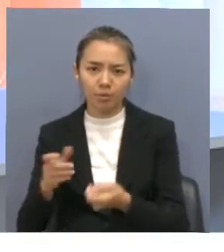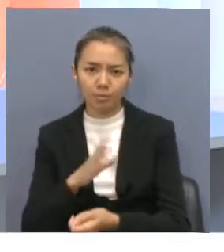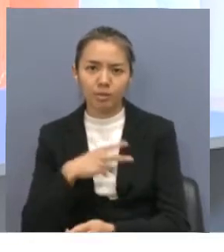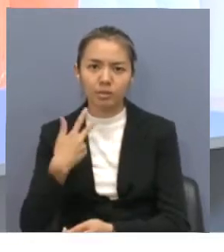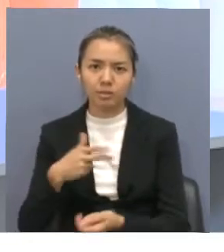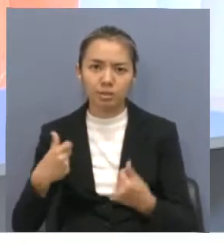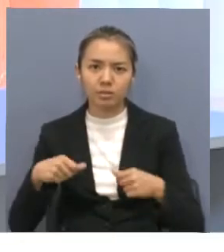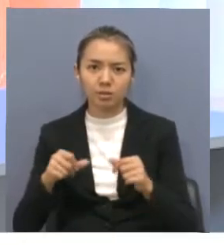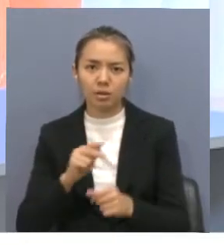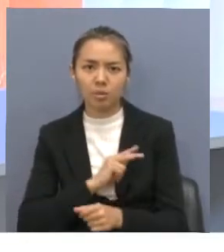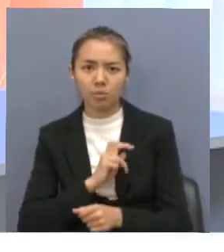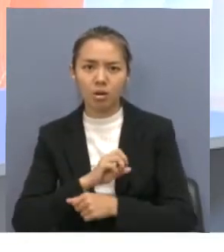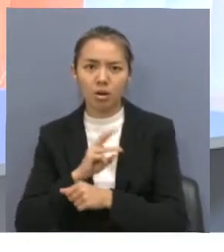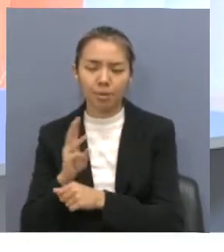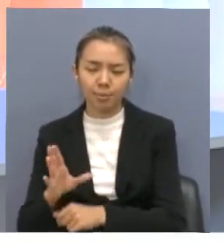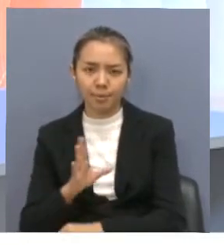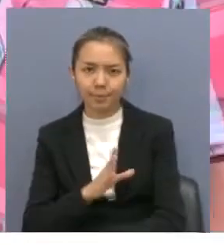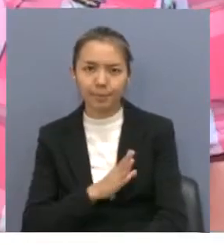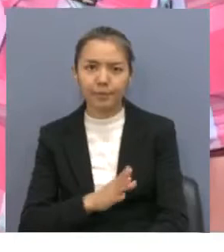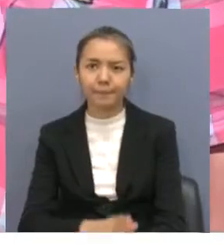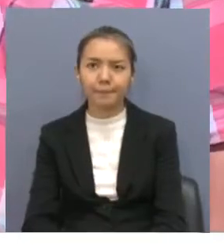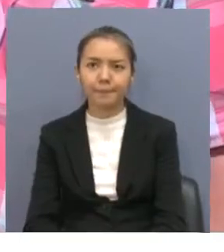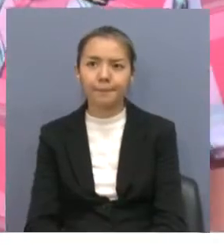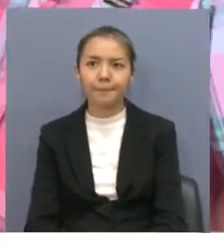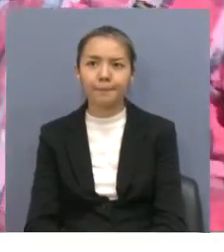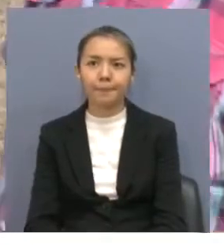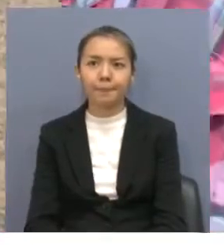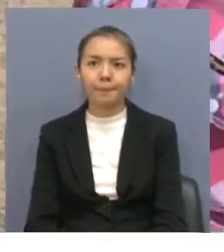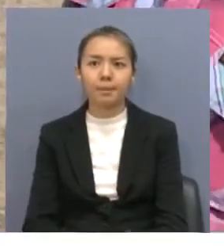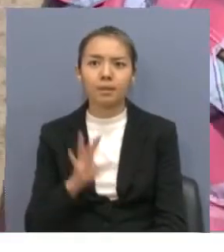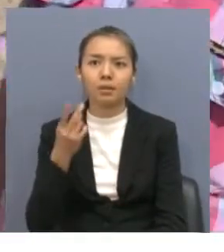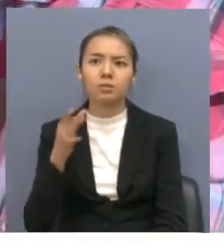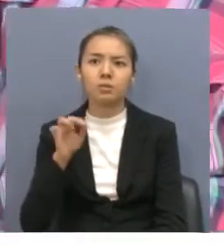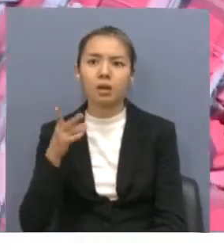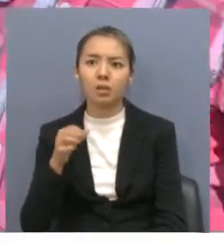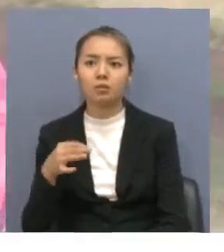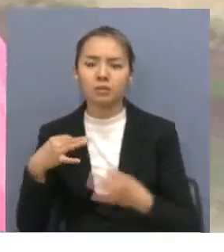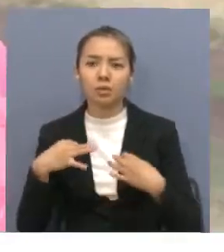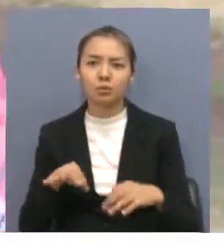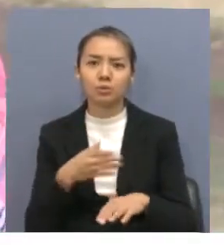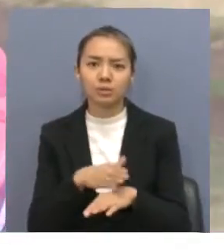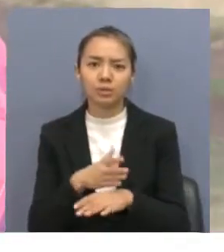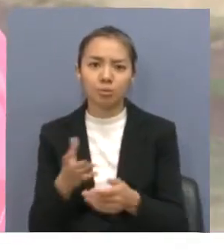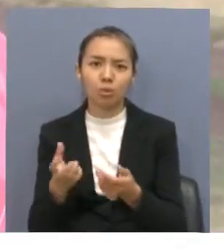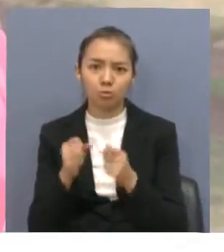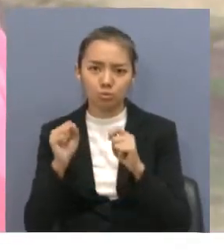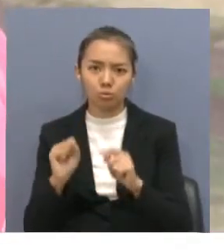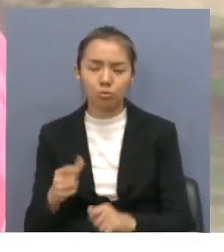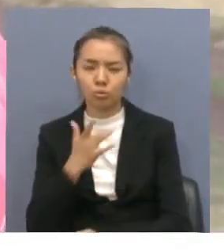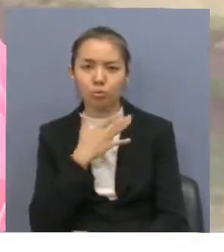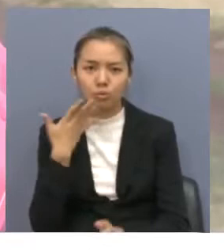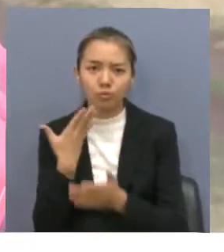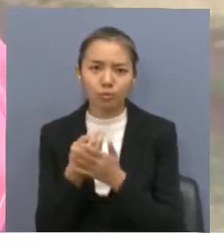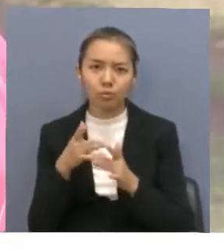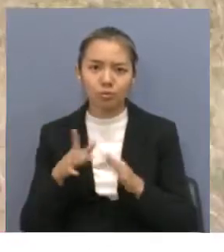астам ұйымды жұмысшылармен қамтамасыз еттік. Жеке кәсіпкер Торсықбай Ержанов бірден қомақты несие алады. Ал көпшілігі өз